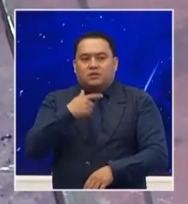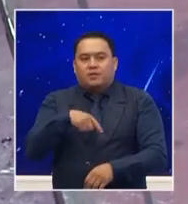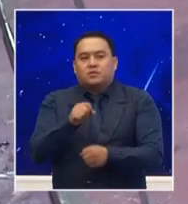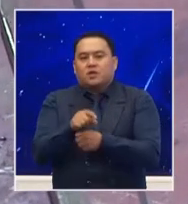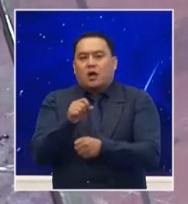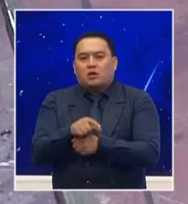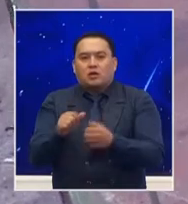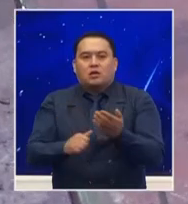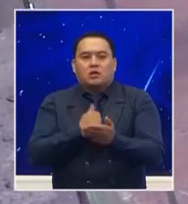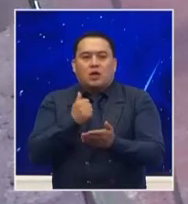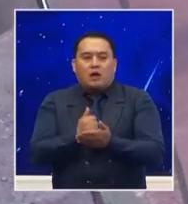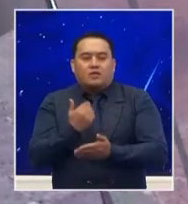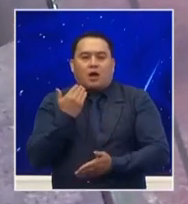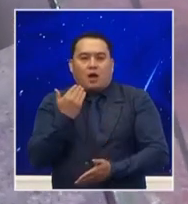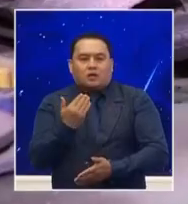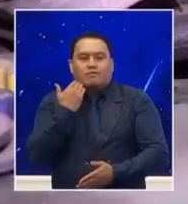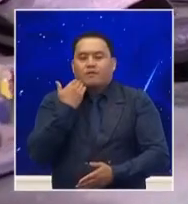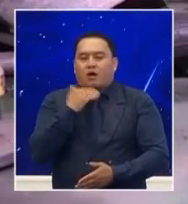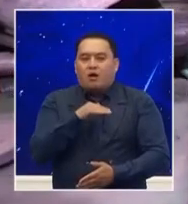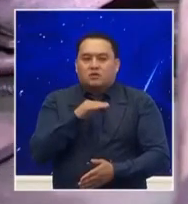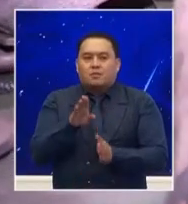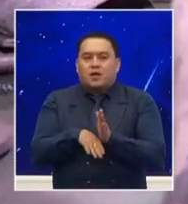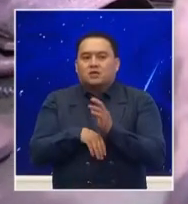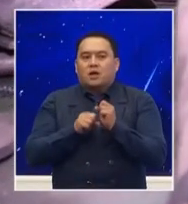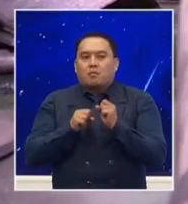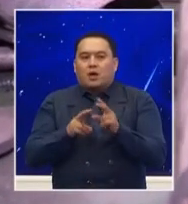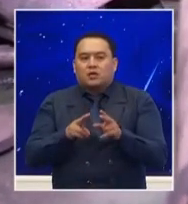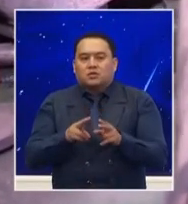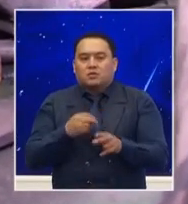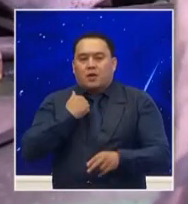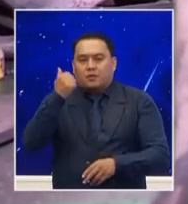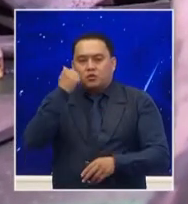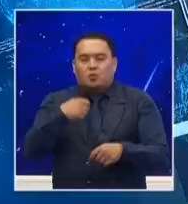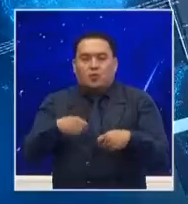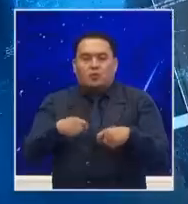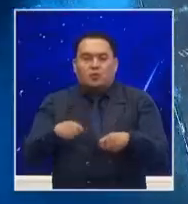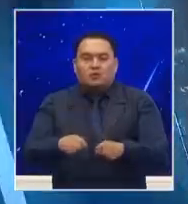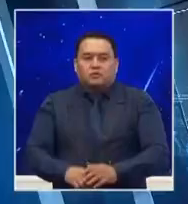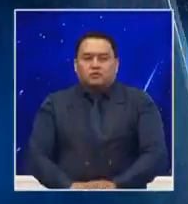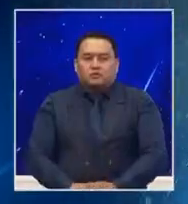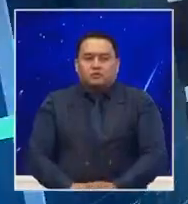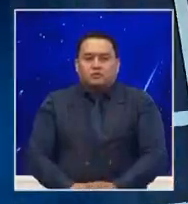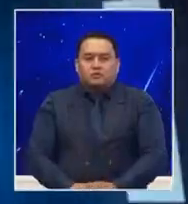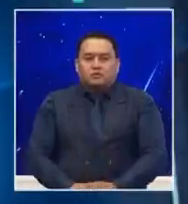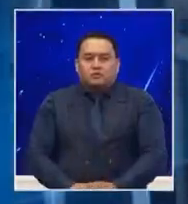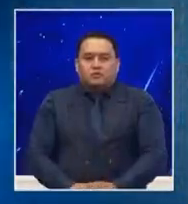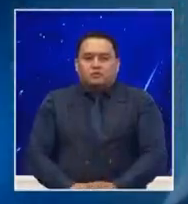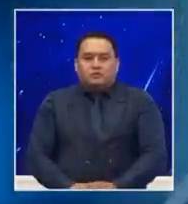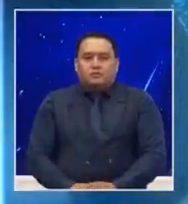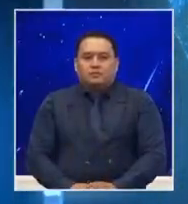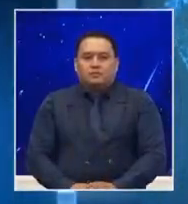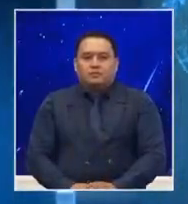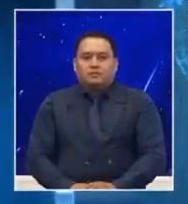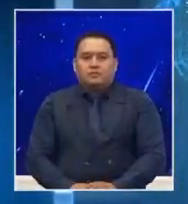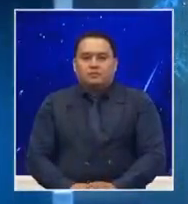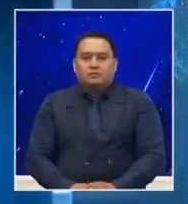заказом. Главный принцип для них – это качество, безопасность и благодарность покупателя. Гульназ Мустафа, Жайк Курманбаев, телеканал